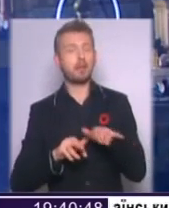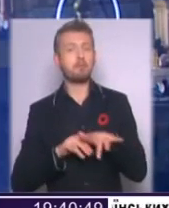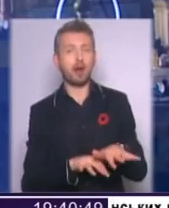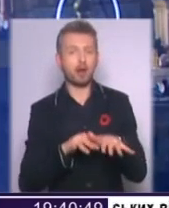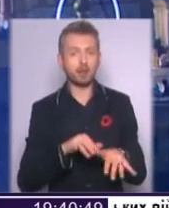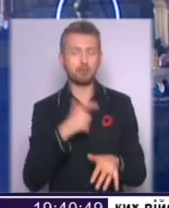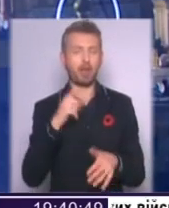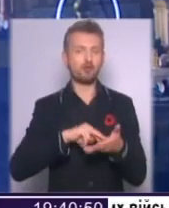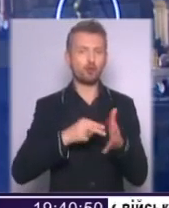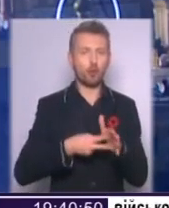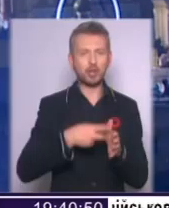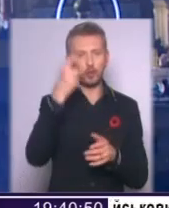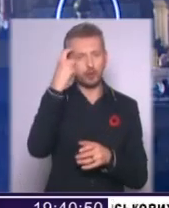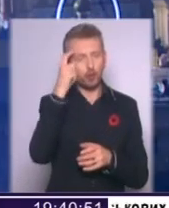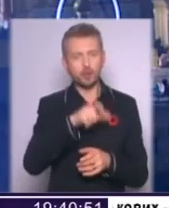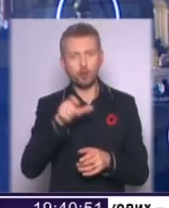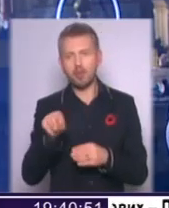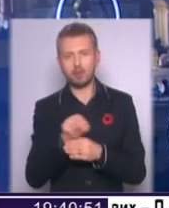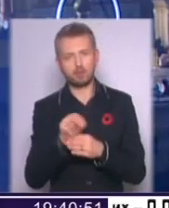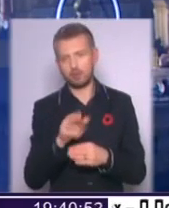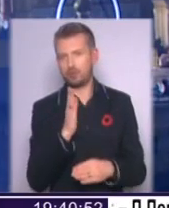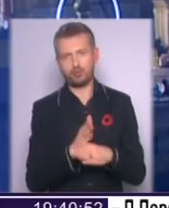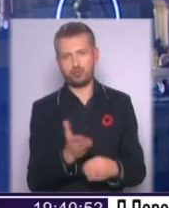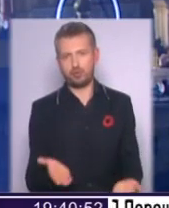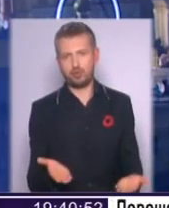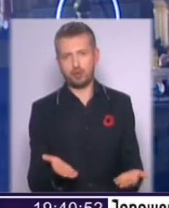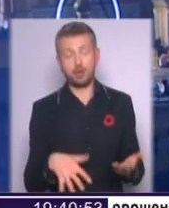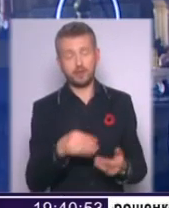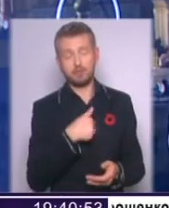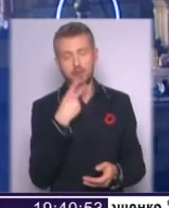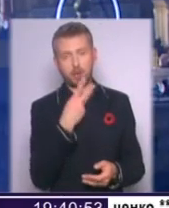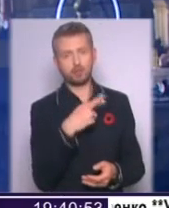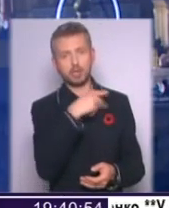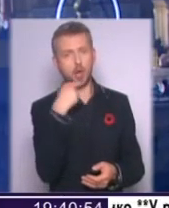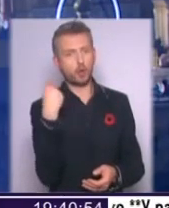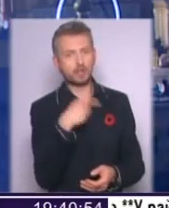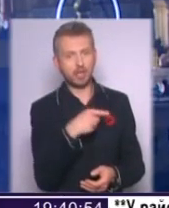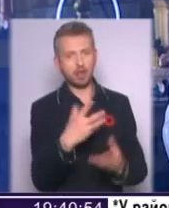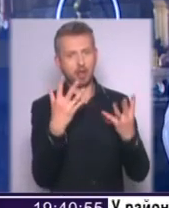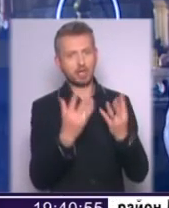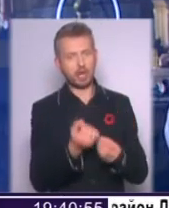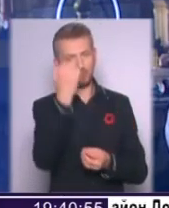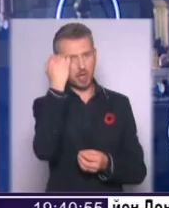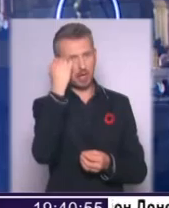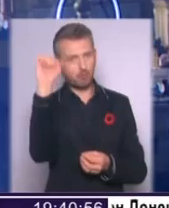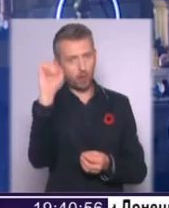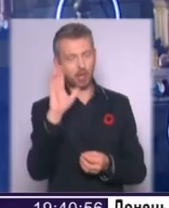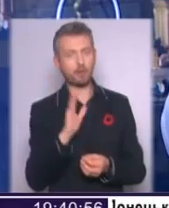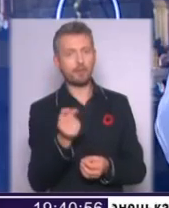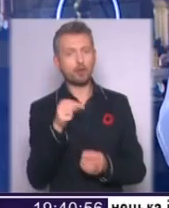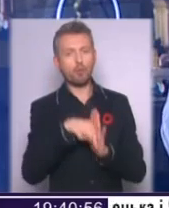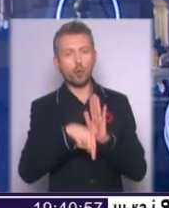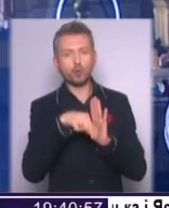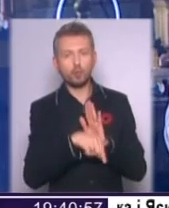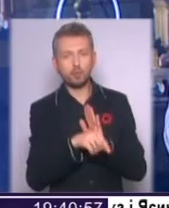економіку, ні свідомість громадян не виховуєш. Тому що, ну, всі ми бачимо, для Росії День перемоги, в тому розумінні,